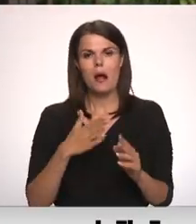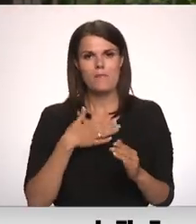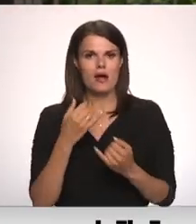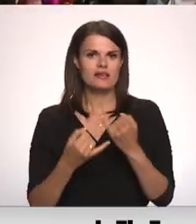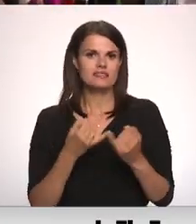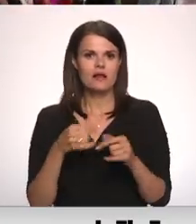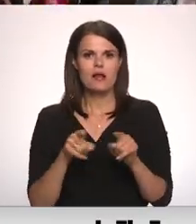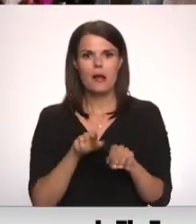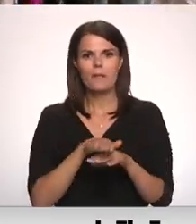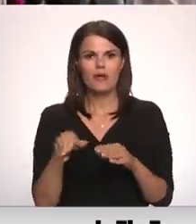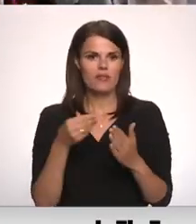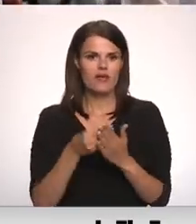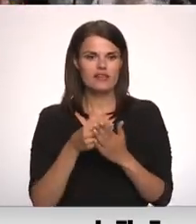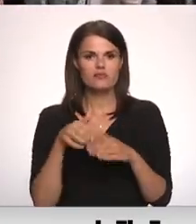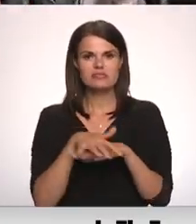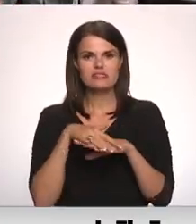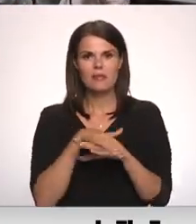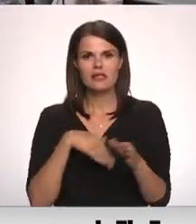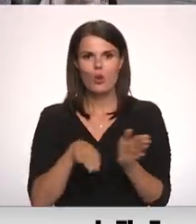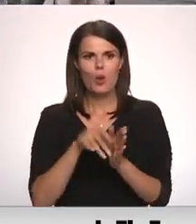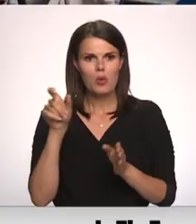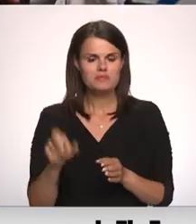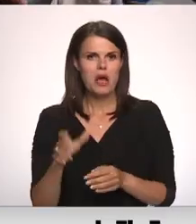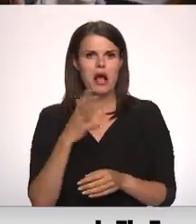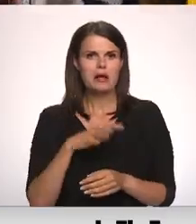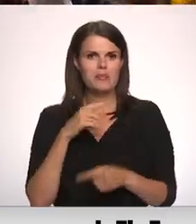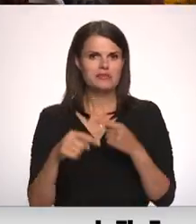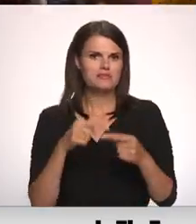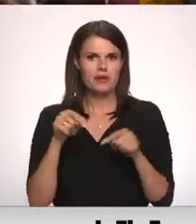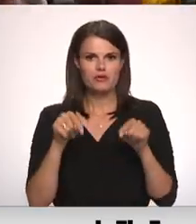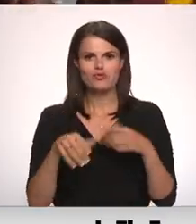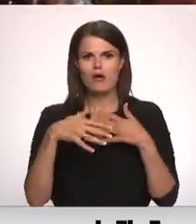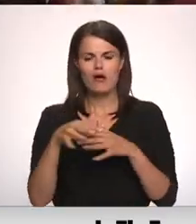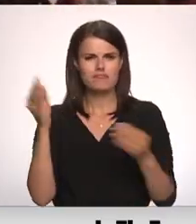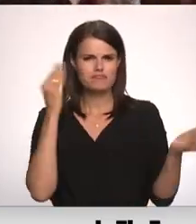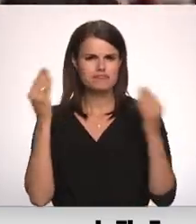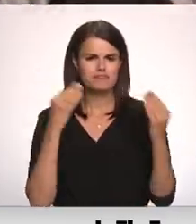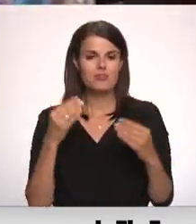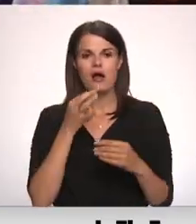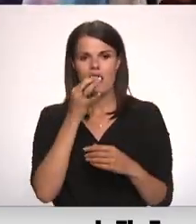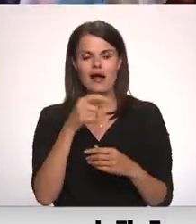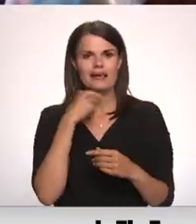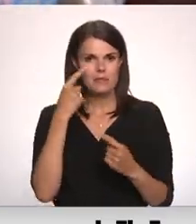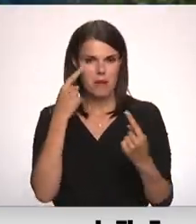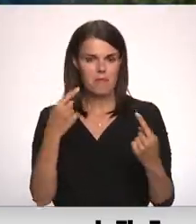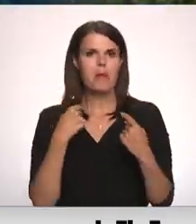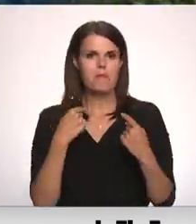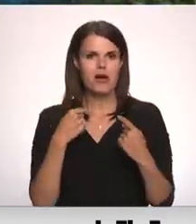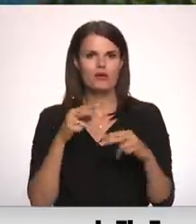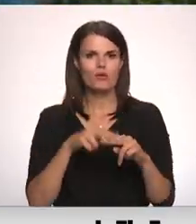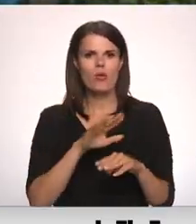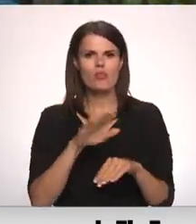sabiedrības locekli. Kāpēc uz šo gājienu vienmēr nāk tādi sakrāsojušies? Mēs vēlamies būt pamanīti un nejusties neērti